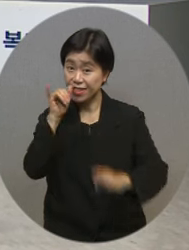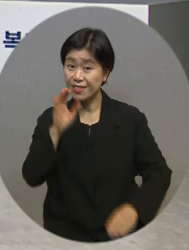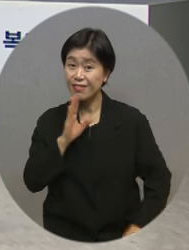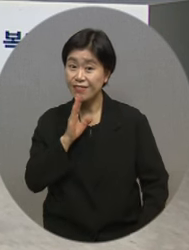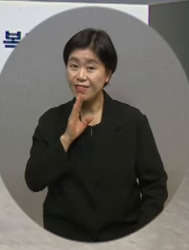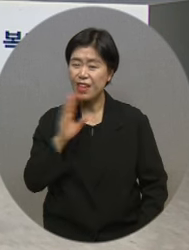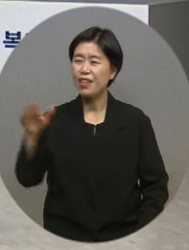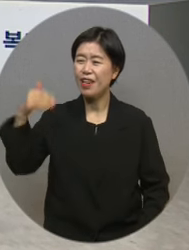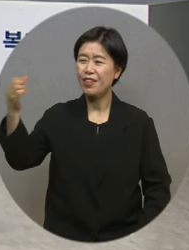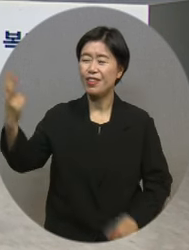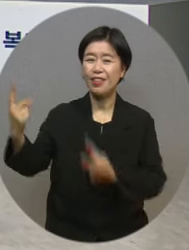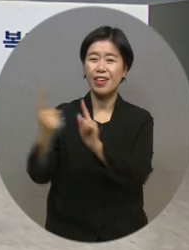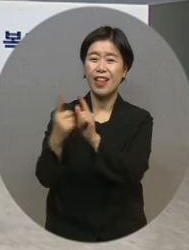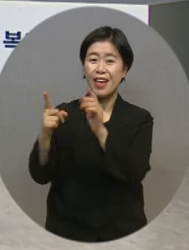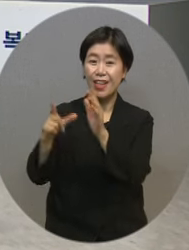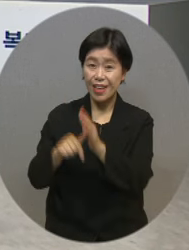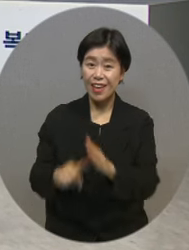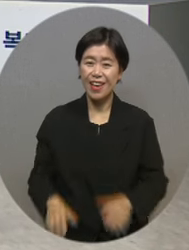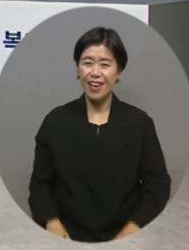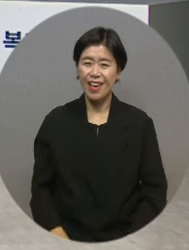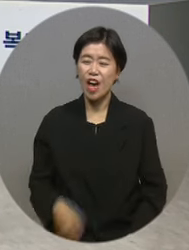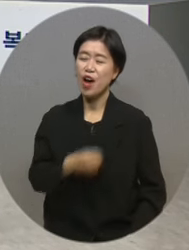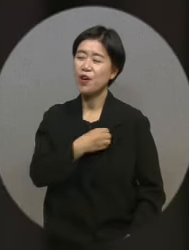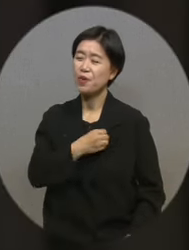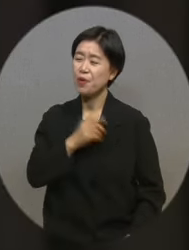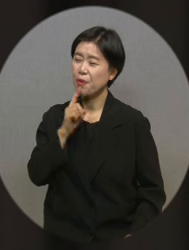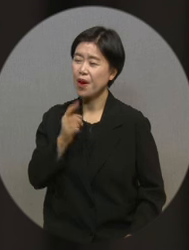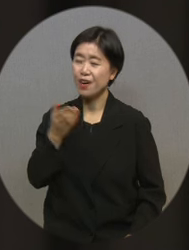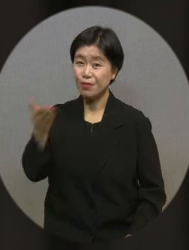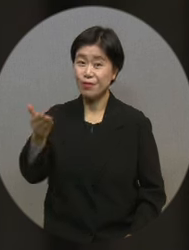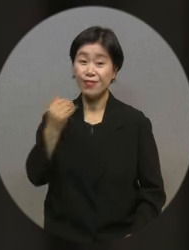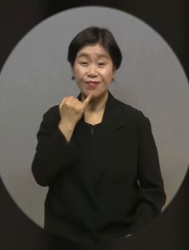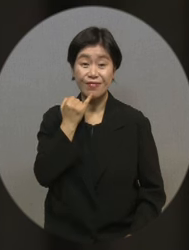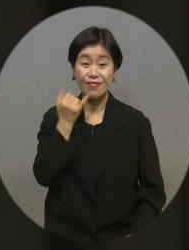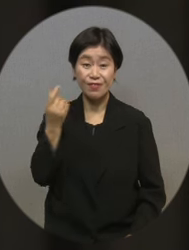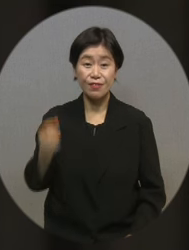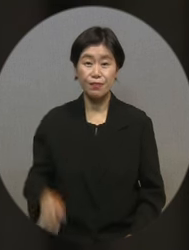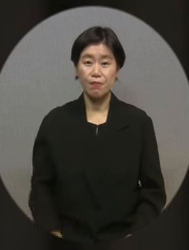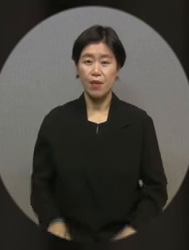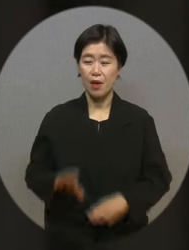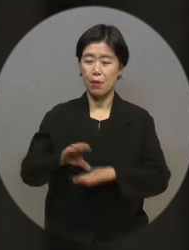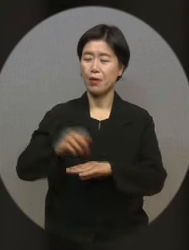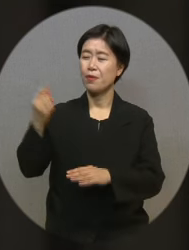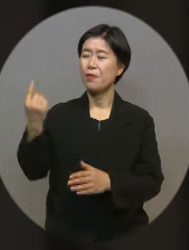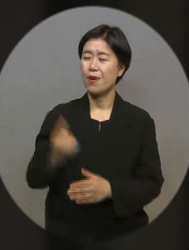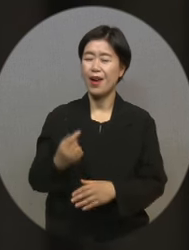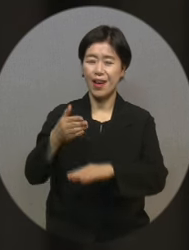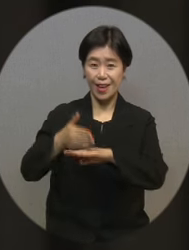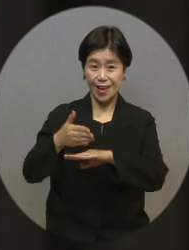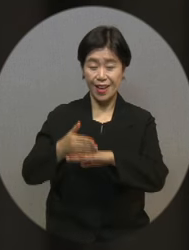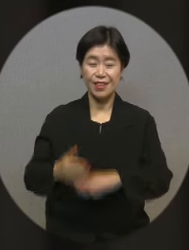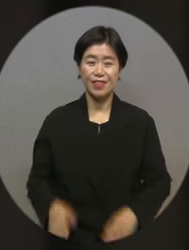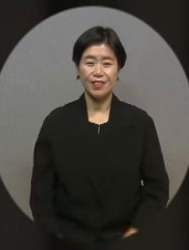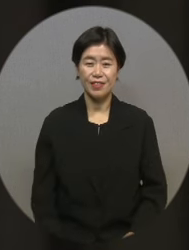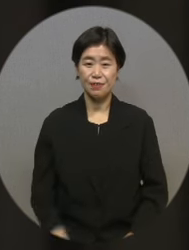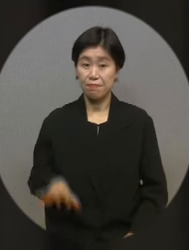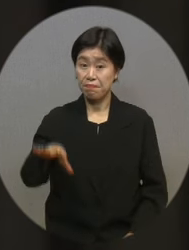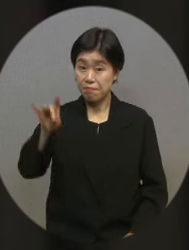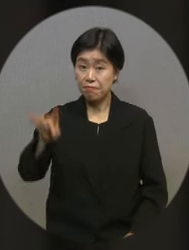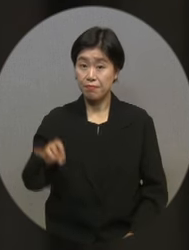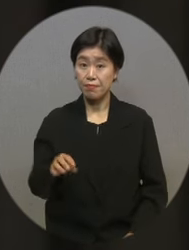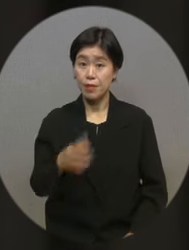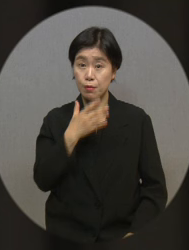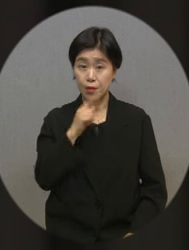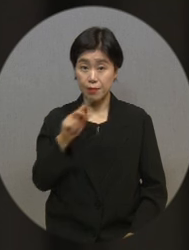번에 오시면 이제 서 의원님 이렇게 되겠네요. 네. 정말 저희 신문고 찾아주셔서 감사합니다. 먼저